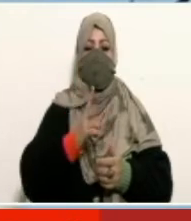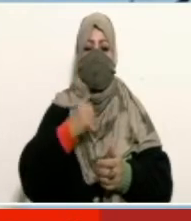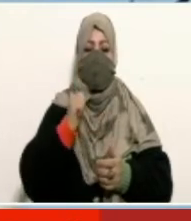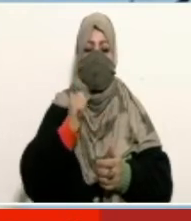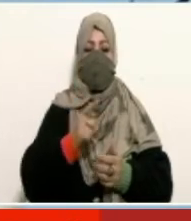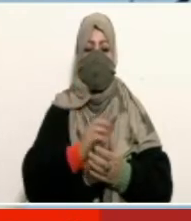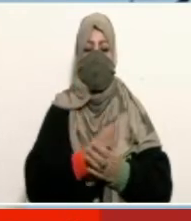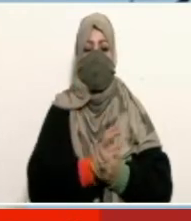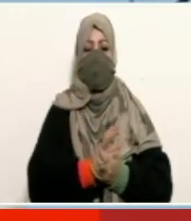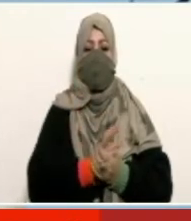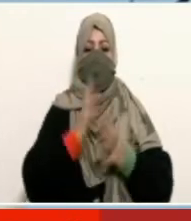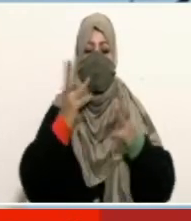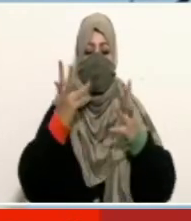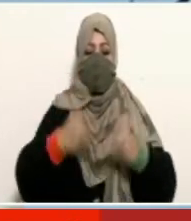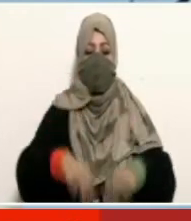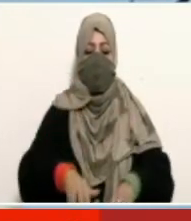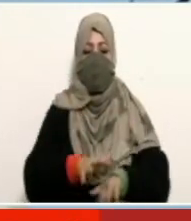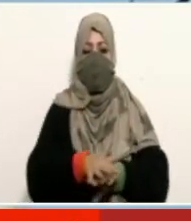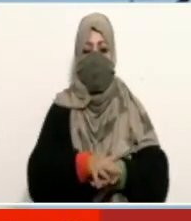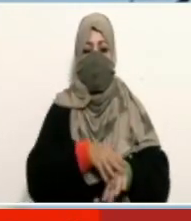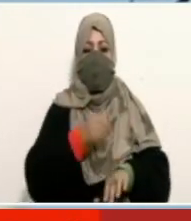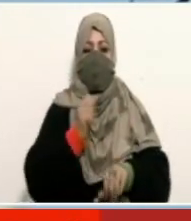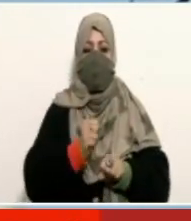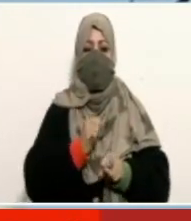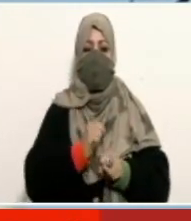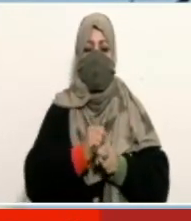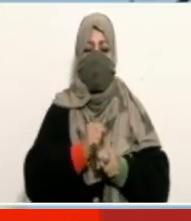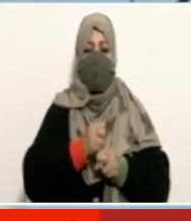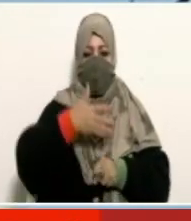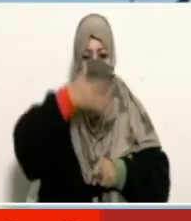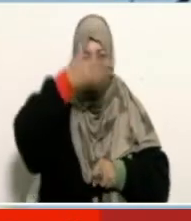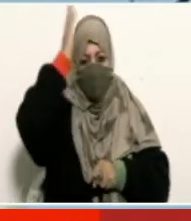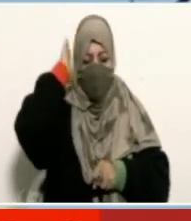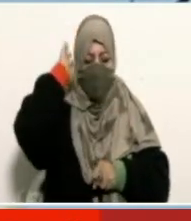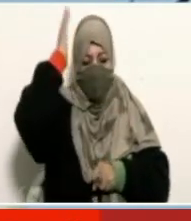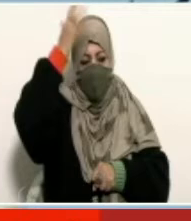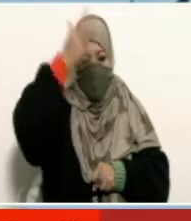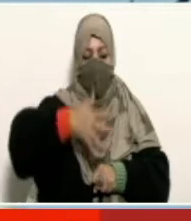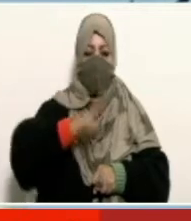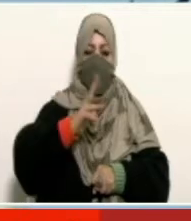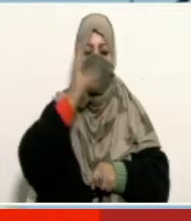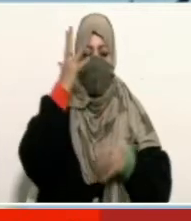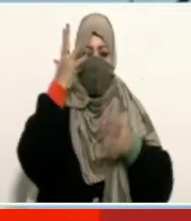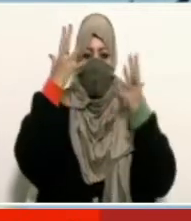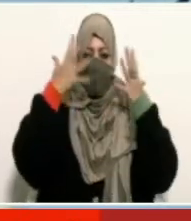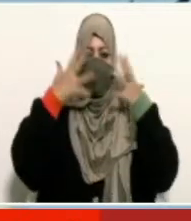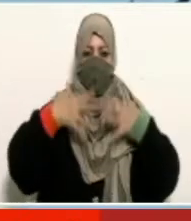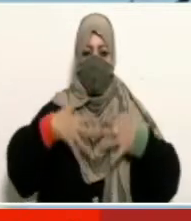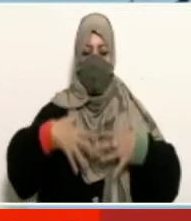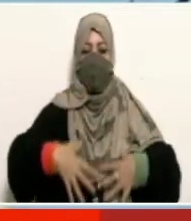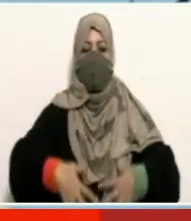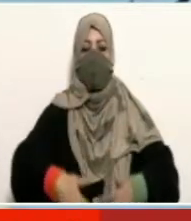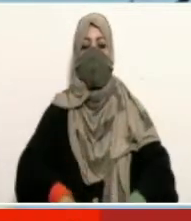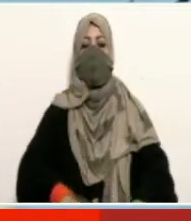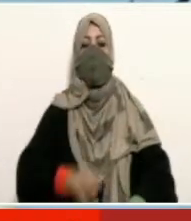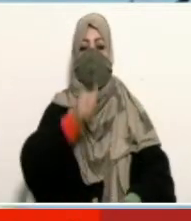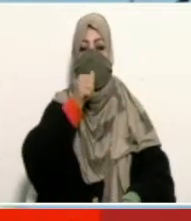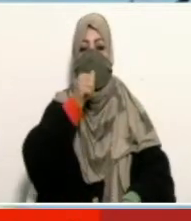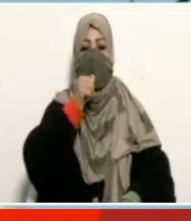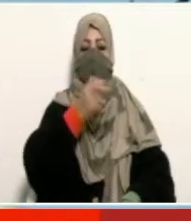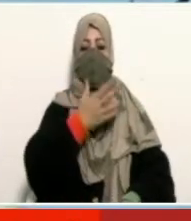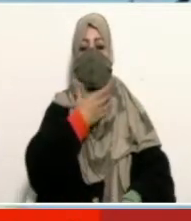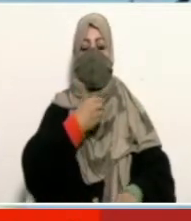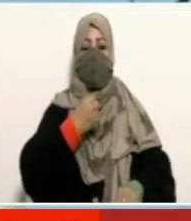يبدأ بغسل الرأس وينزل مع سائر الجسد بالعنق والشق الأيمن الكتف